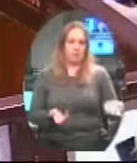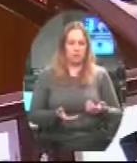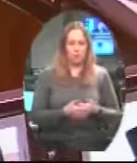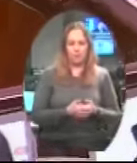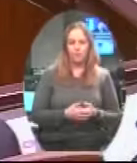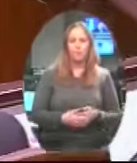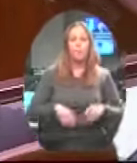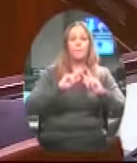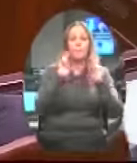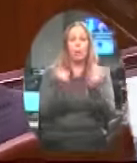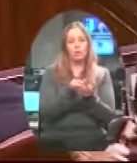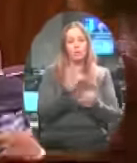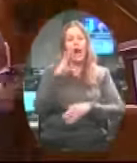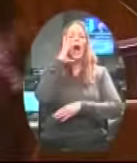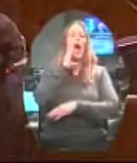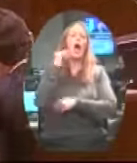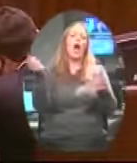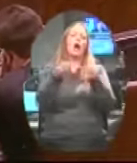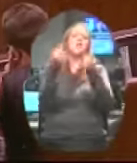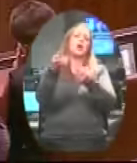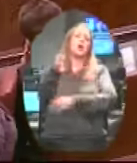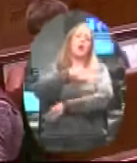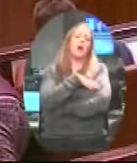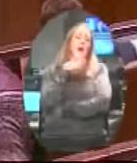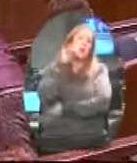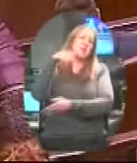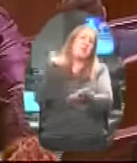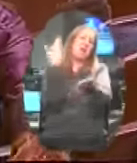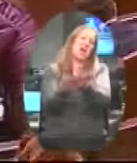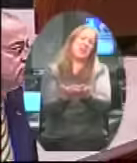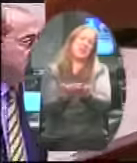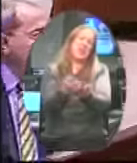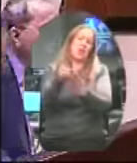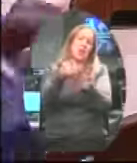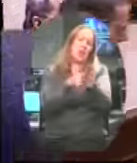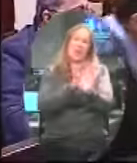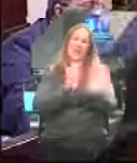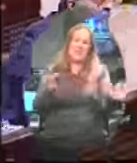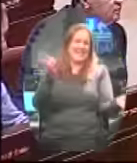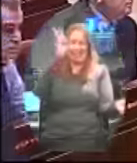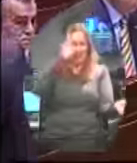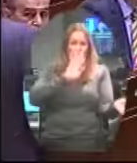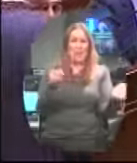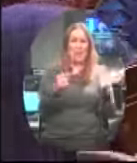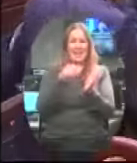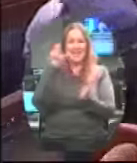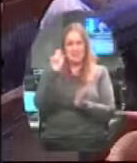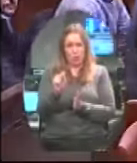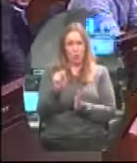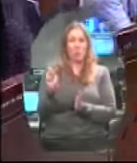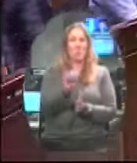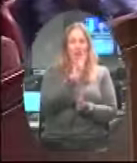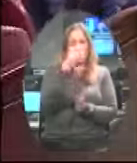יכלו ליהנות מהוויכוח הזה. הם ידעו שלהצעת החוק אין סיכוי, כי סמוטריץ' וחזן הודיעו כבר הבוקר שהם יצביעו עם הממשלה, ובכל